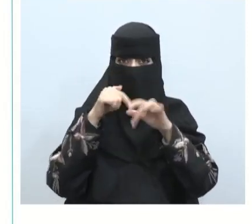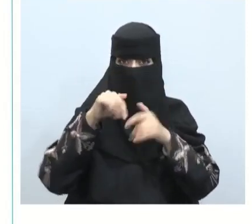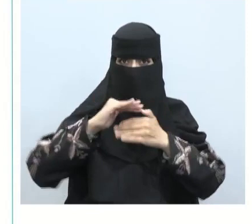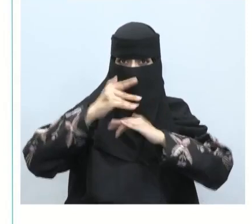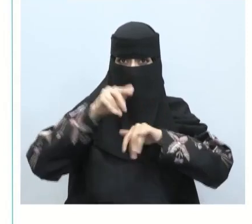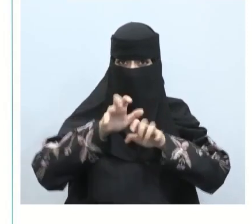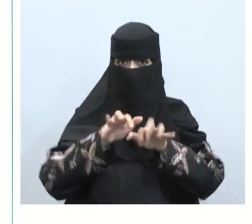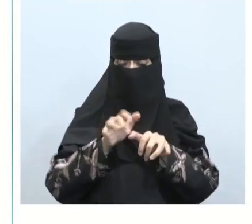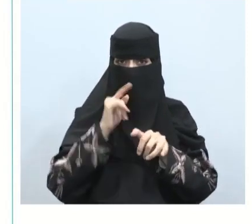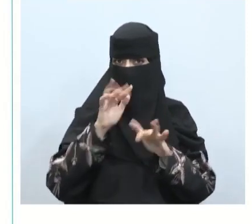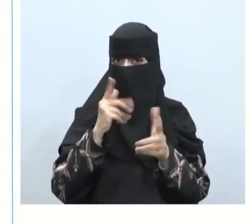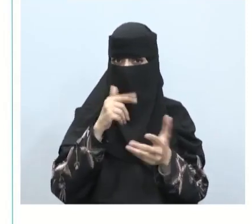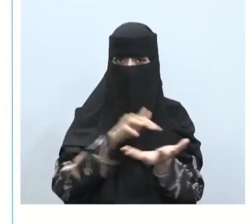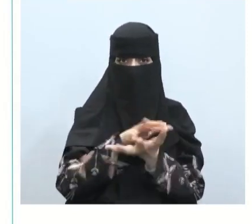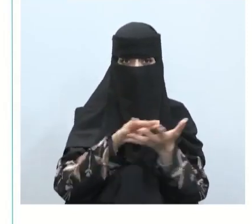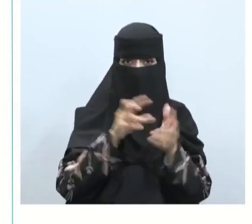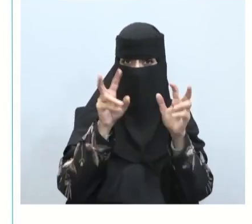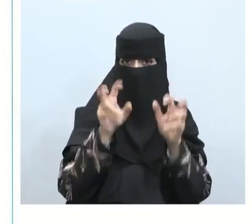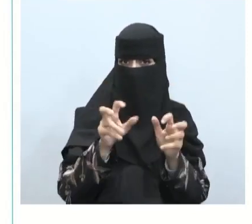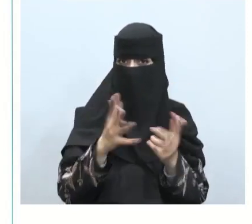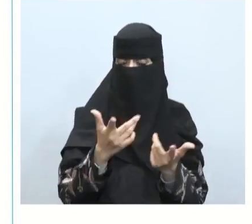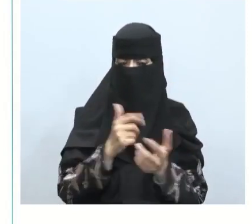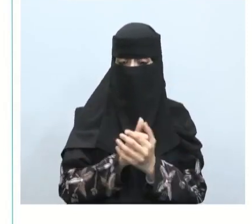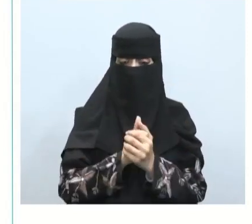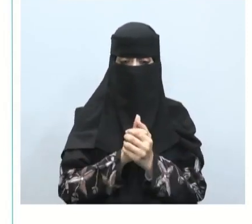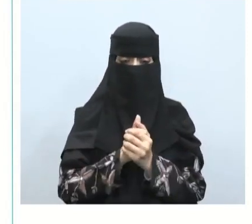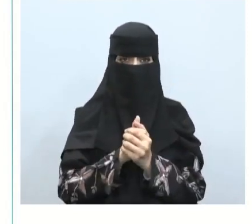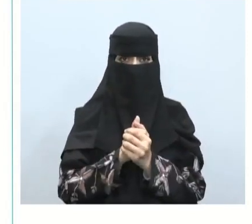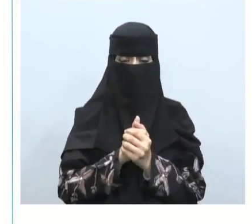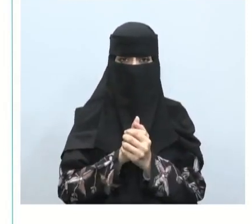الحاسب ما هي الحلول لحل هذه المشكله